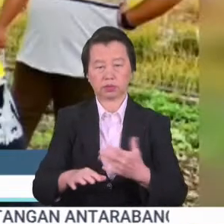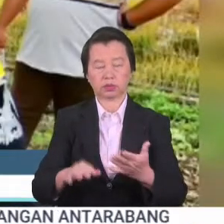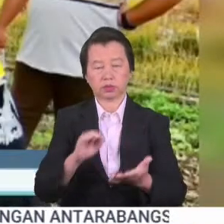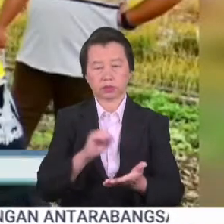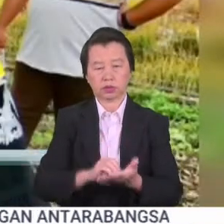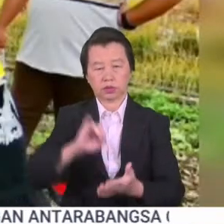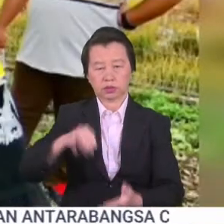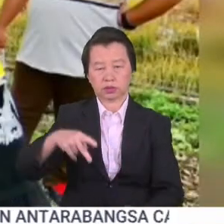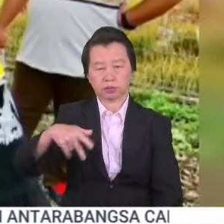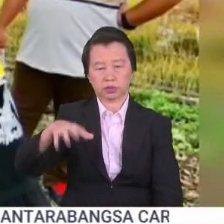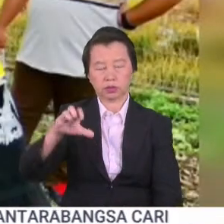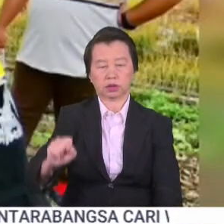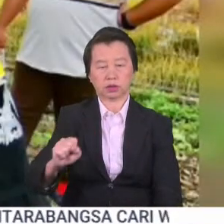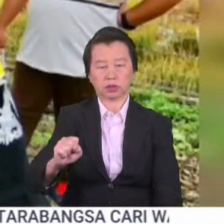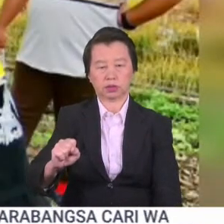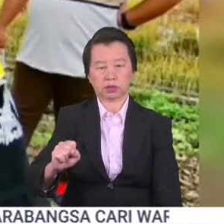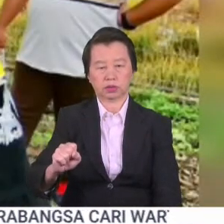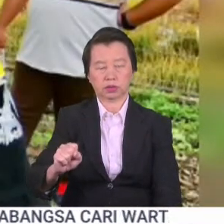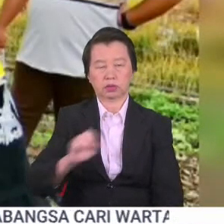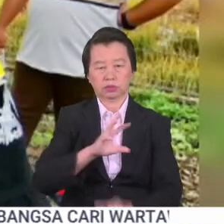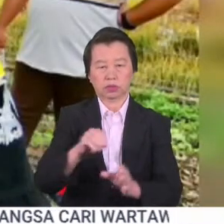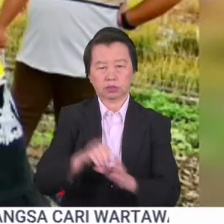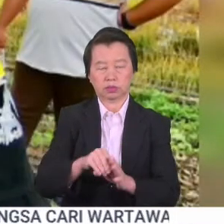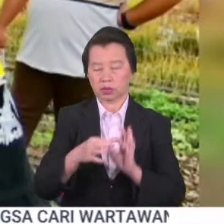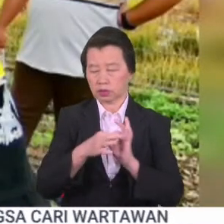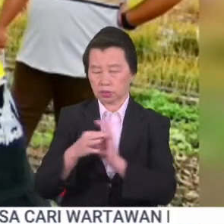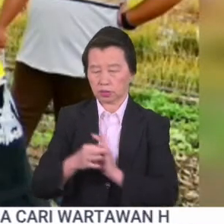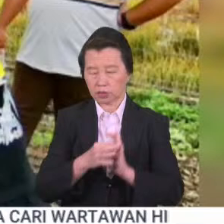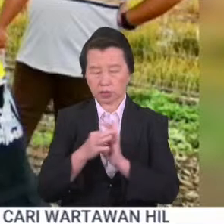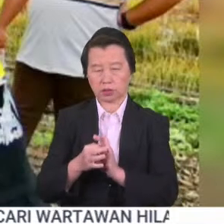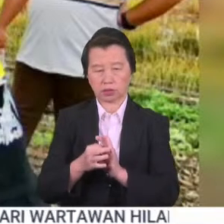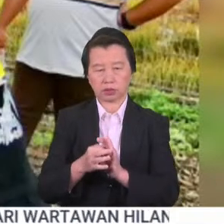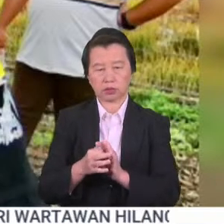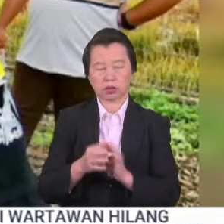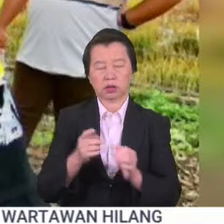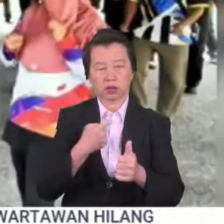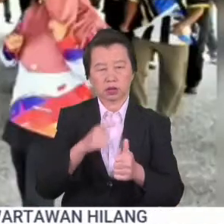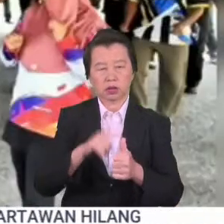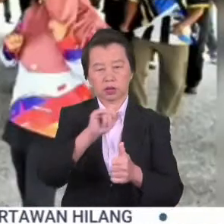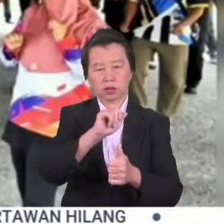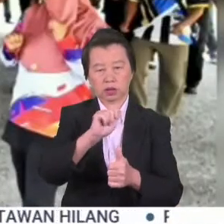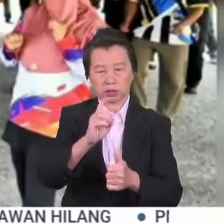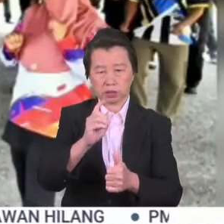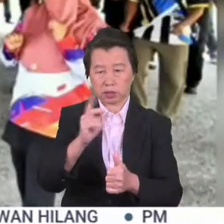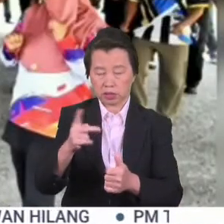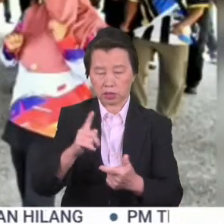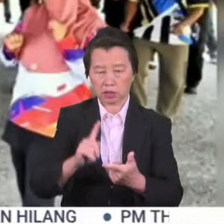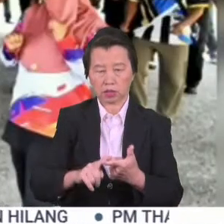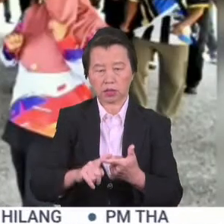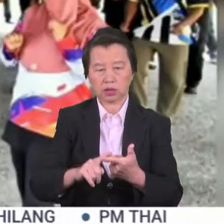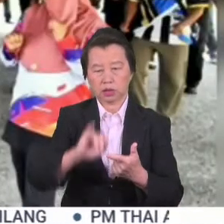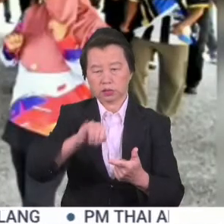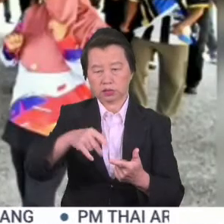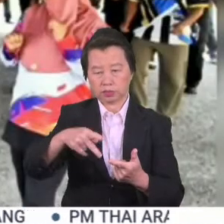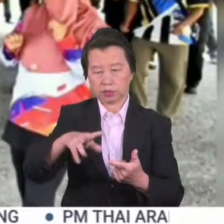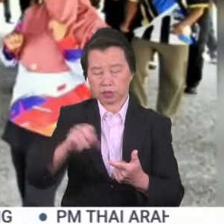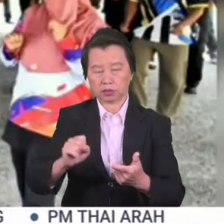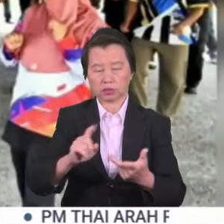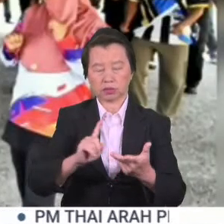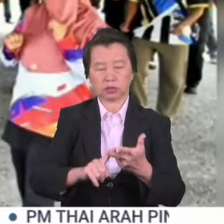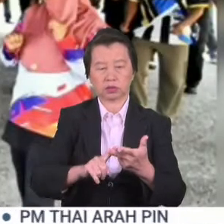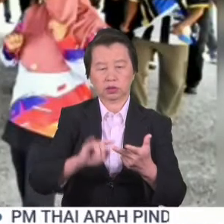pengairan dan saliran GPS melibatkan kerjasama strategik di antara aadk yadim JPS